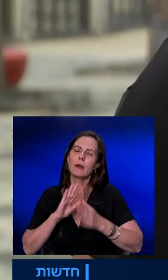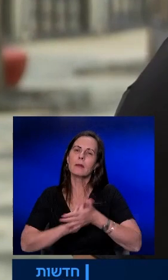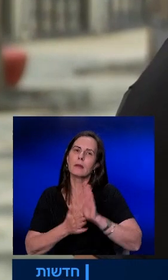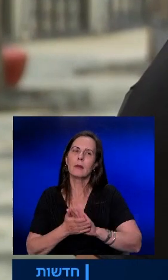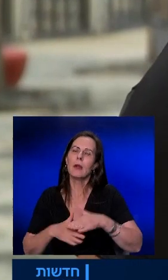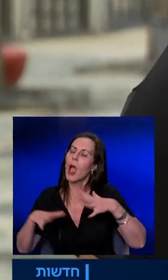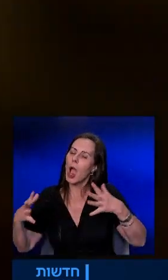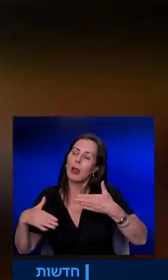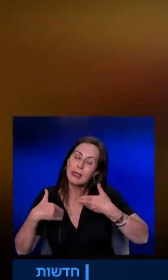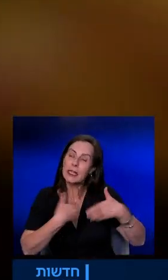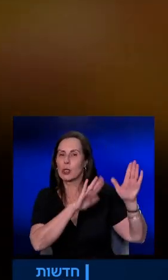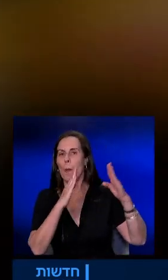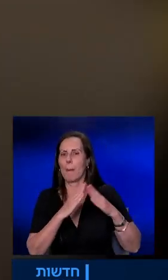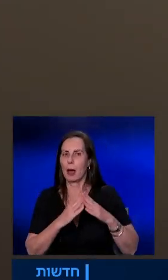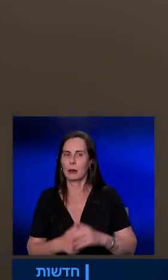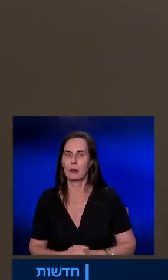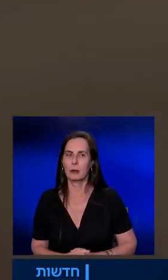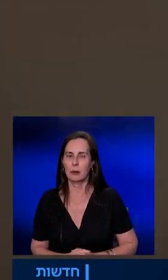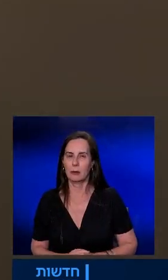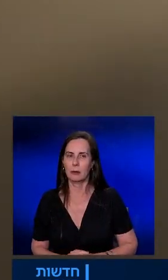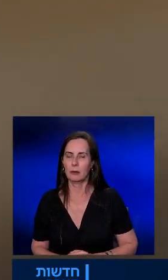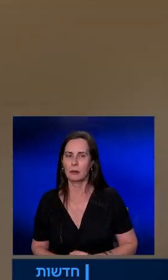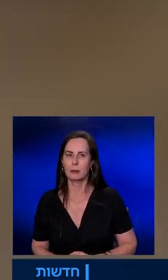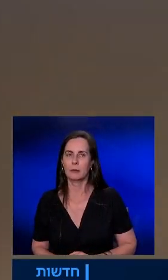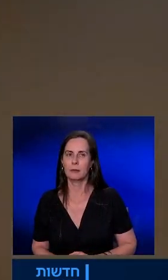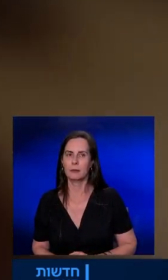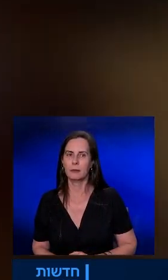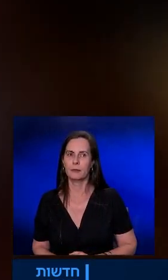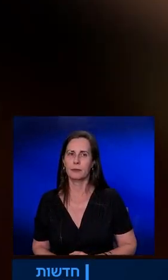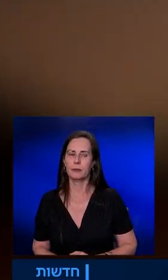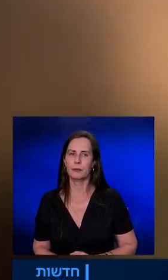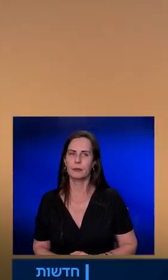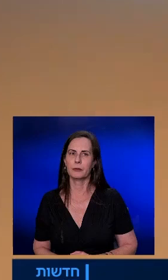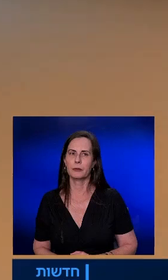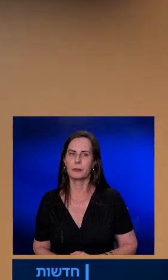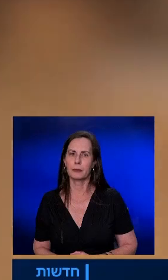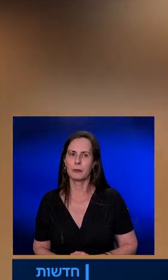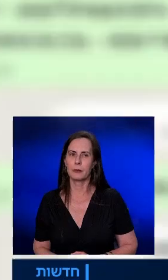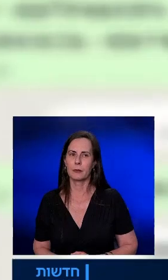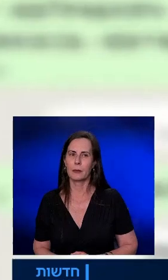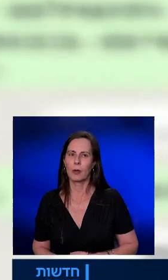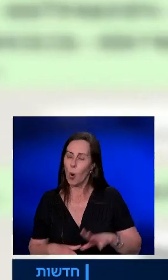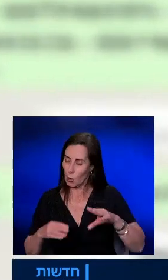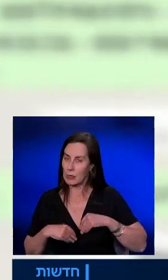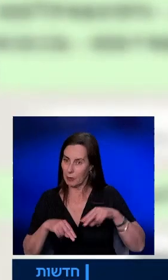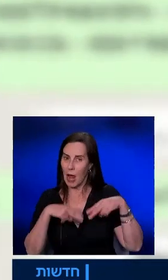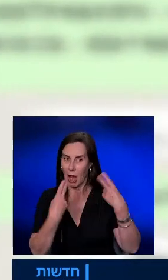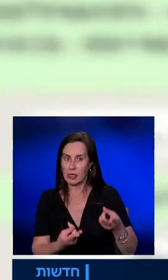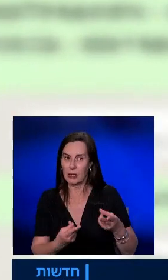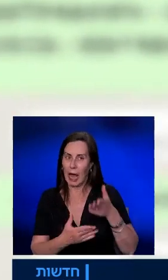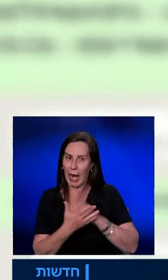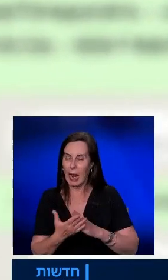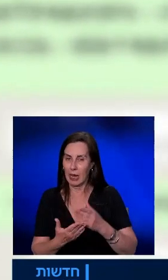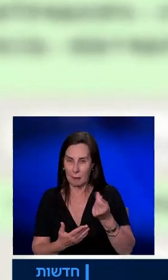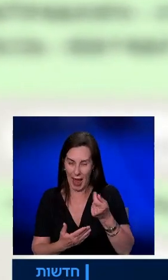כל הדברים וצאו. התקציבית שלנו קצת חשוב. בעל הדירה אמנם הסכים להשיב בחזרה חלק קטן